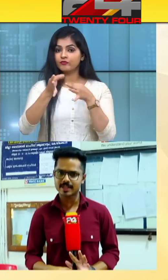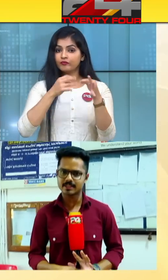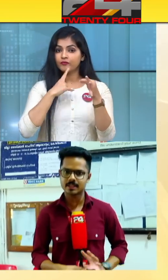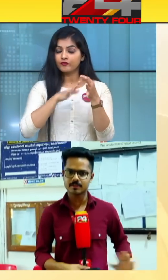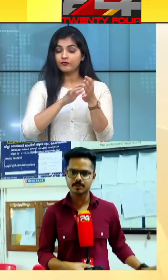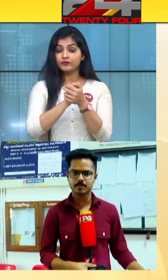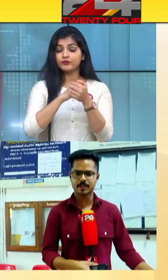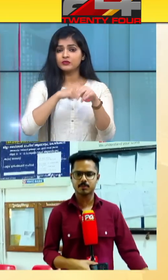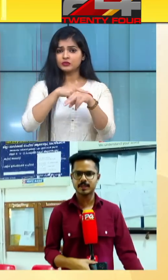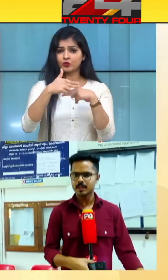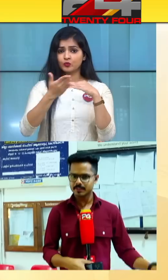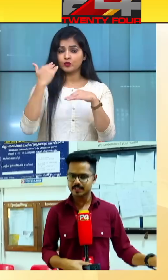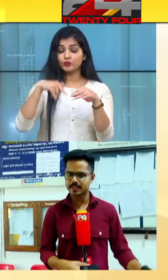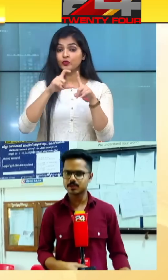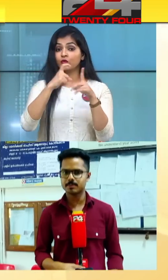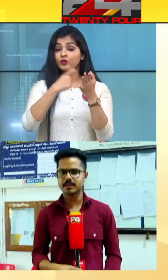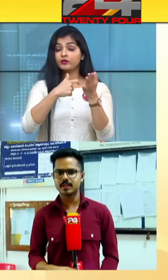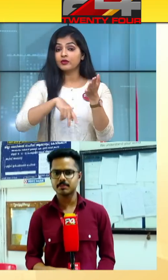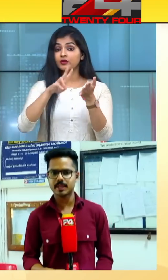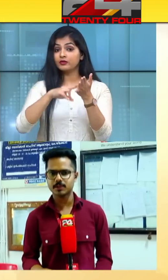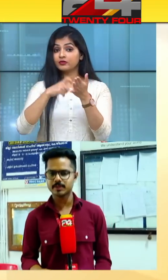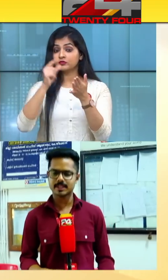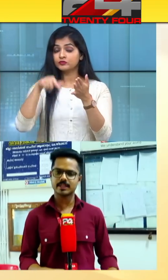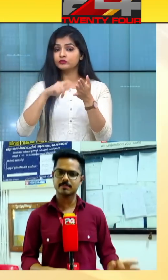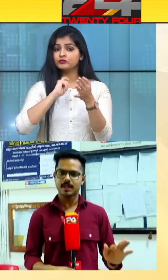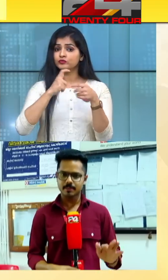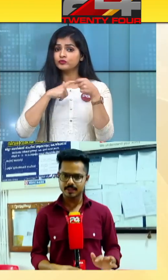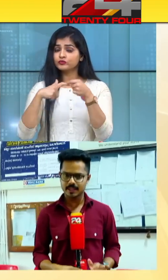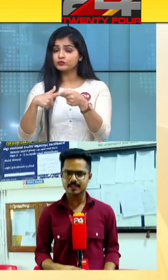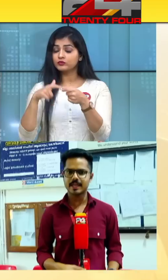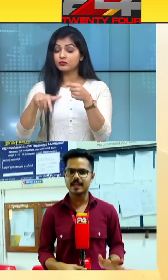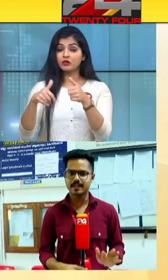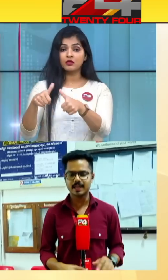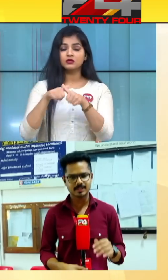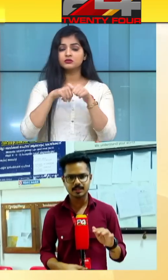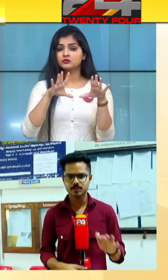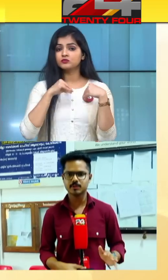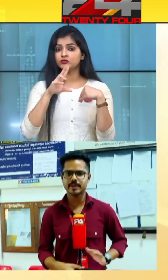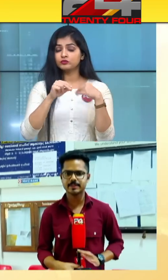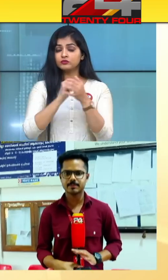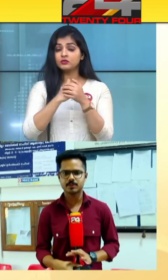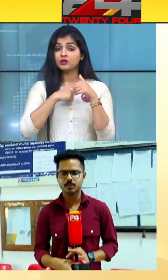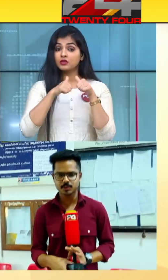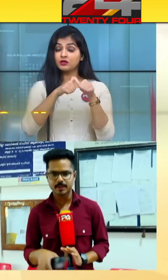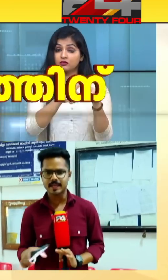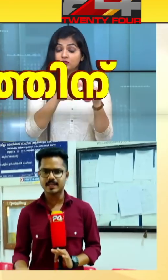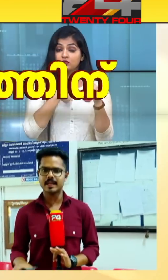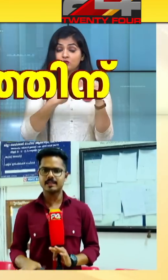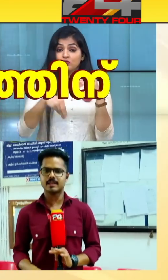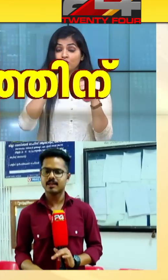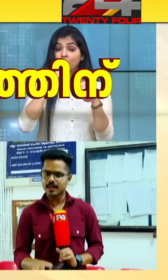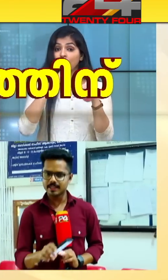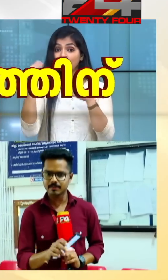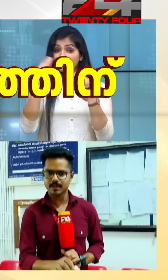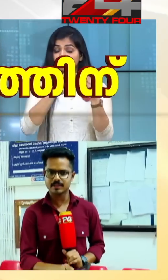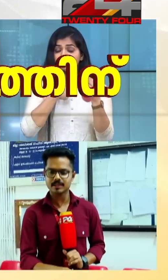ഡോക്ടർ N രാജേന്ദ്രൻ ഇവിടെ നിന്നും ഇറങ്ങിപ്പോയി. പക്ഷേ അദ്ദേഹത്തോട് പ്രതികരണം തേടിയിരുന്നു. പക്ഷേ അദ്ദേഹം പ്രതികരിക്കാൻ തയ്യാറായില്ല. തനിക്ക് ഉത്തരവുമായി ബന്ധപ്പെട്ട് ഒന്നും പറയാനില്ല